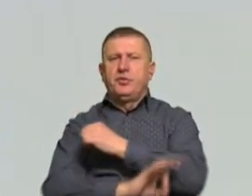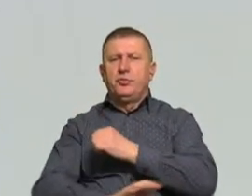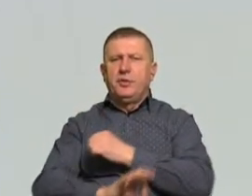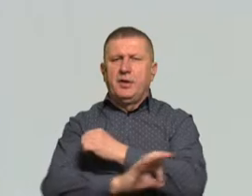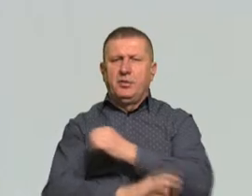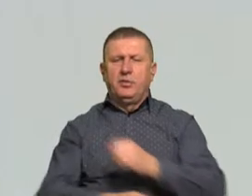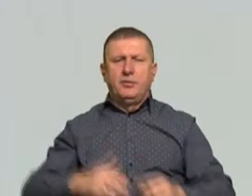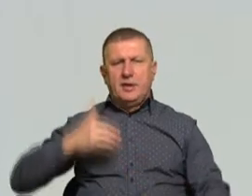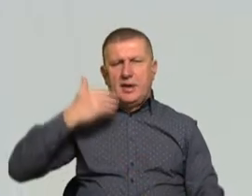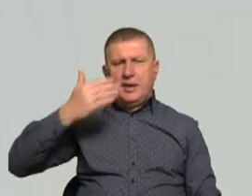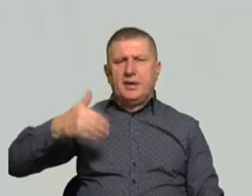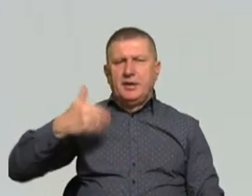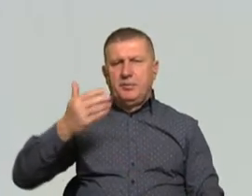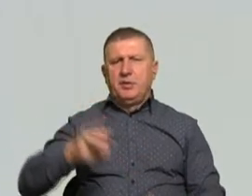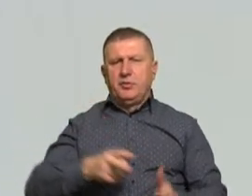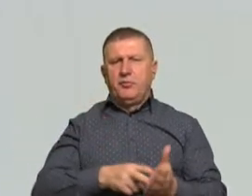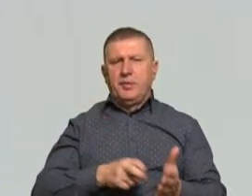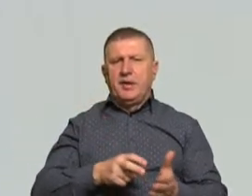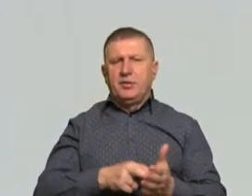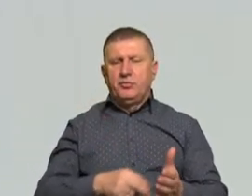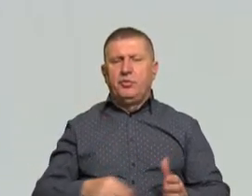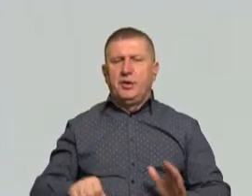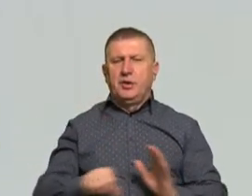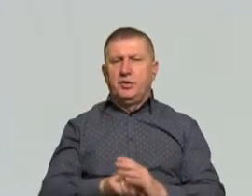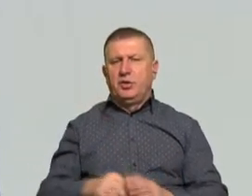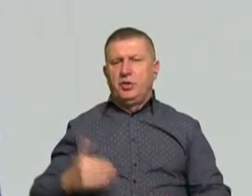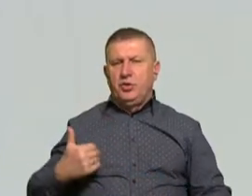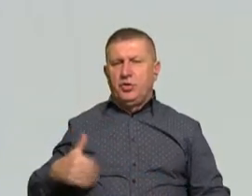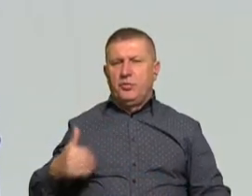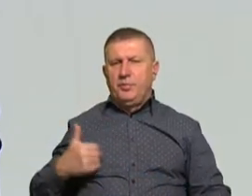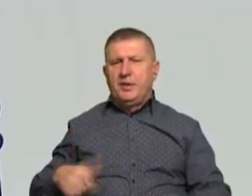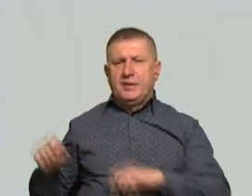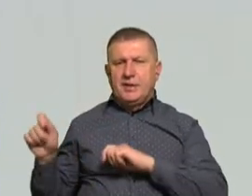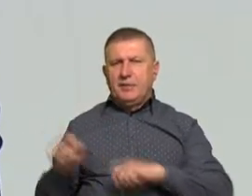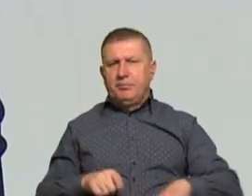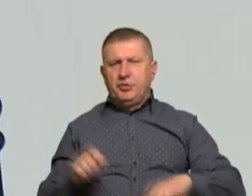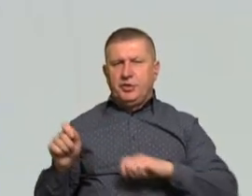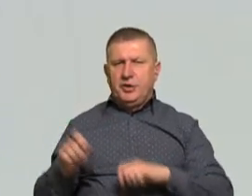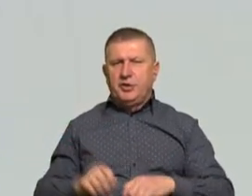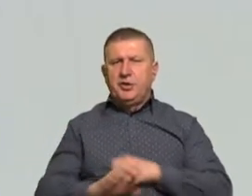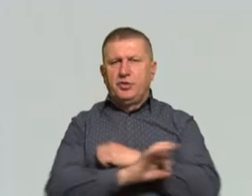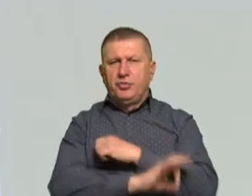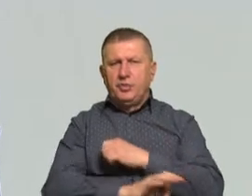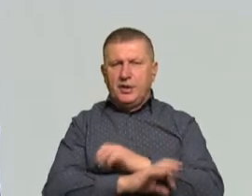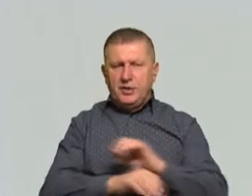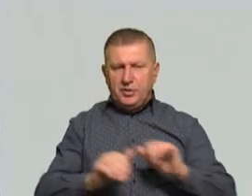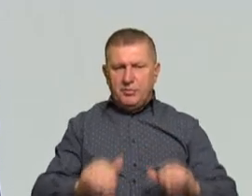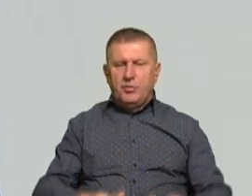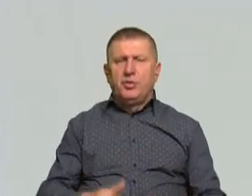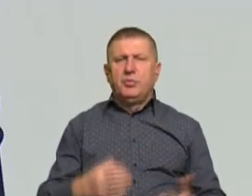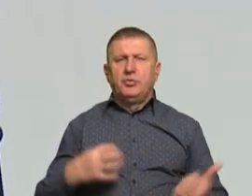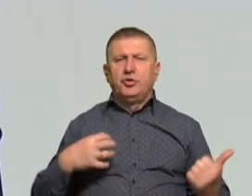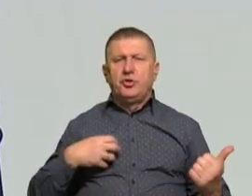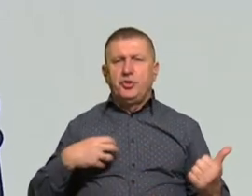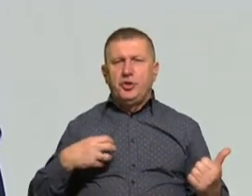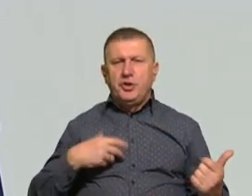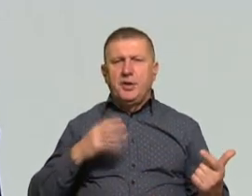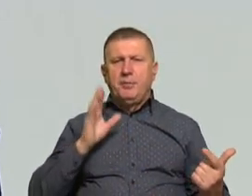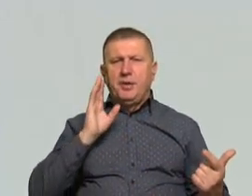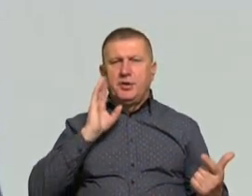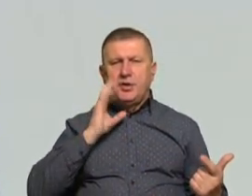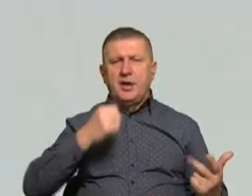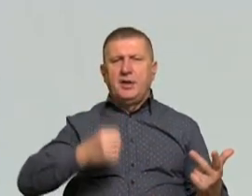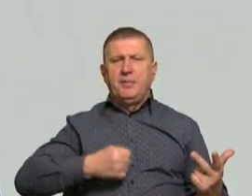brakuje. Żeby rzeczywiście do Bielska-Białej chcieli jeszcze studenci przyjeżdżać, no to właśnie to życie, mieszkanie, no ale musi też być perspektywa